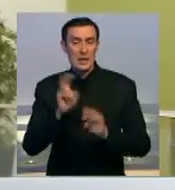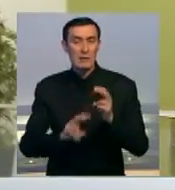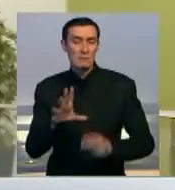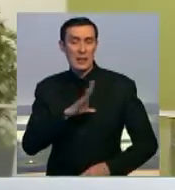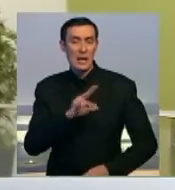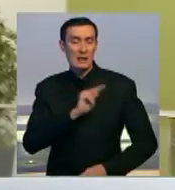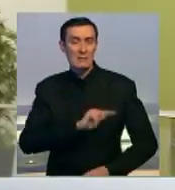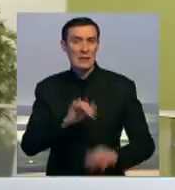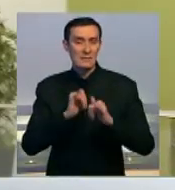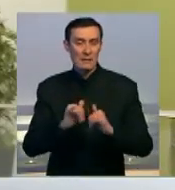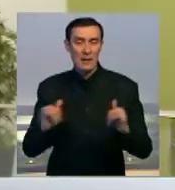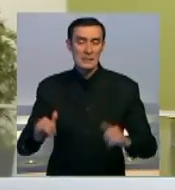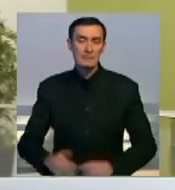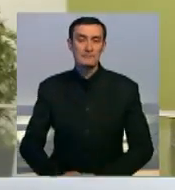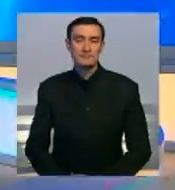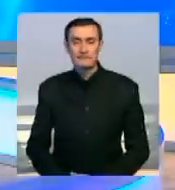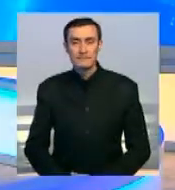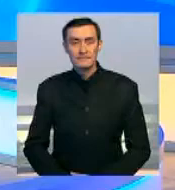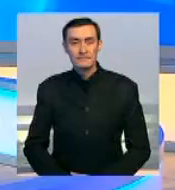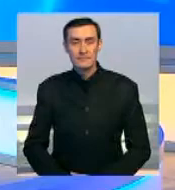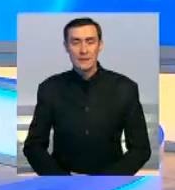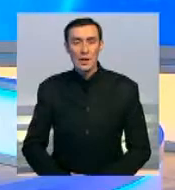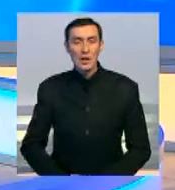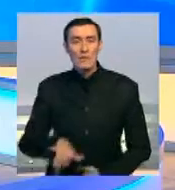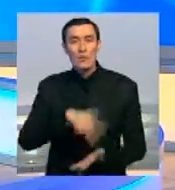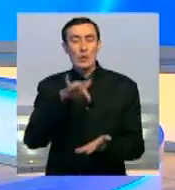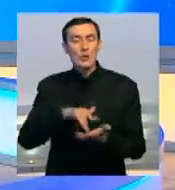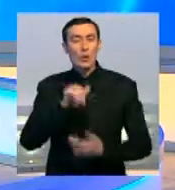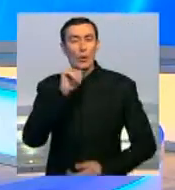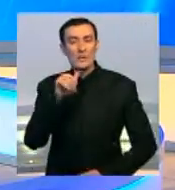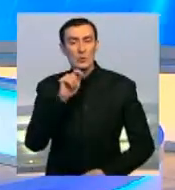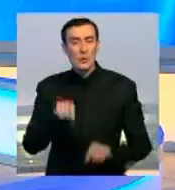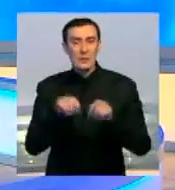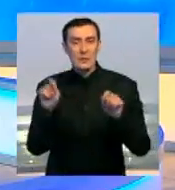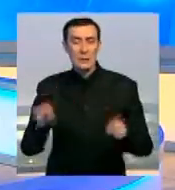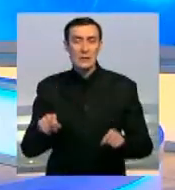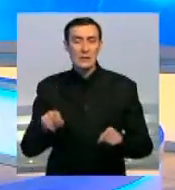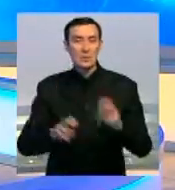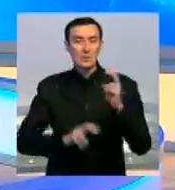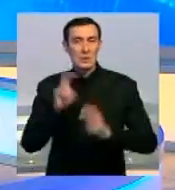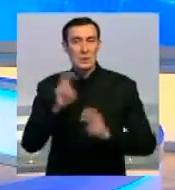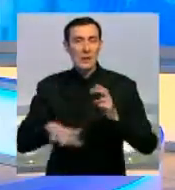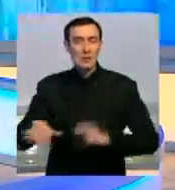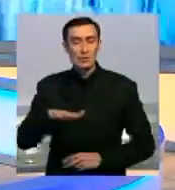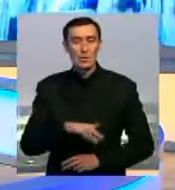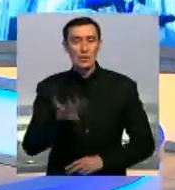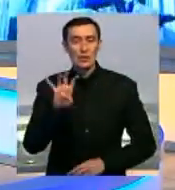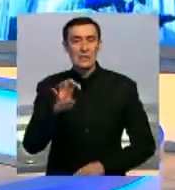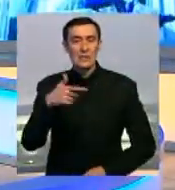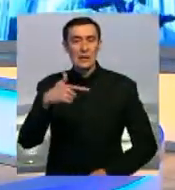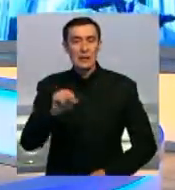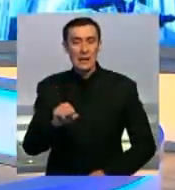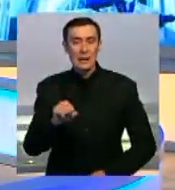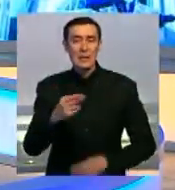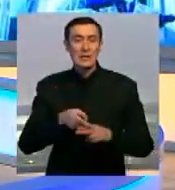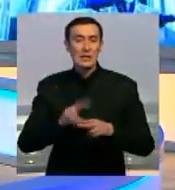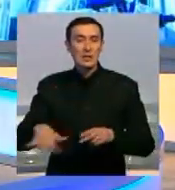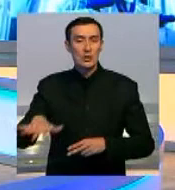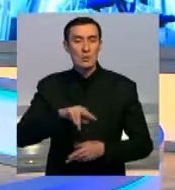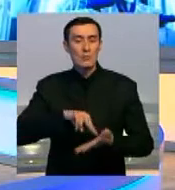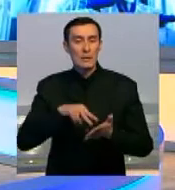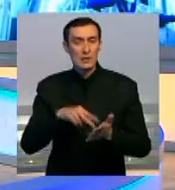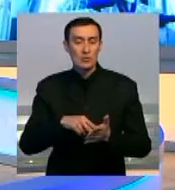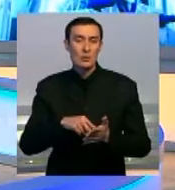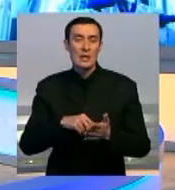Вот основная идея. В Кустанае открылась индустриальная зона, ее площадь 400 гектаров. На этой территории